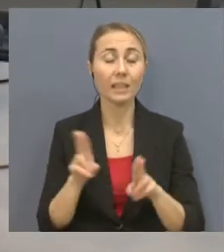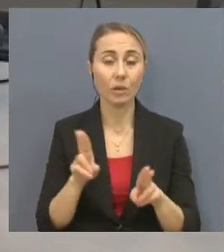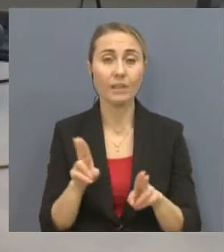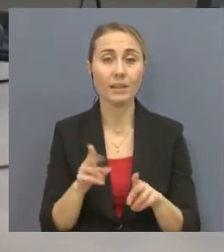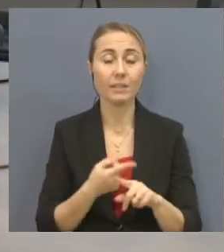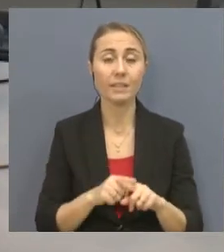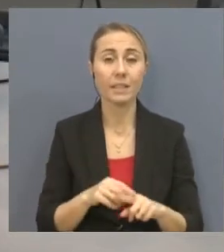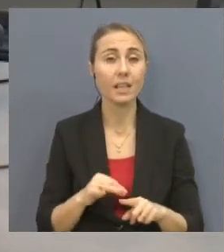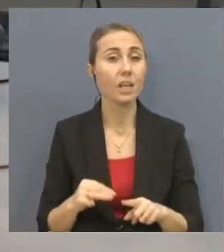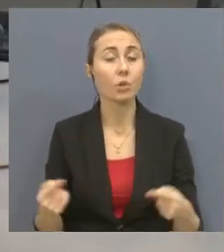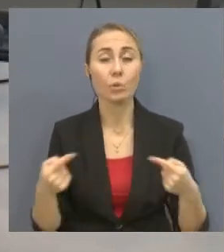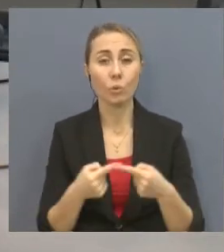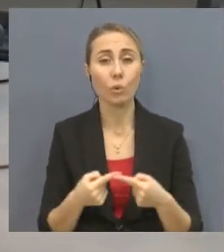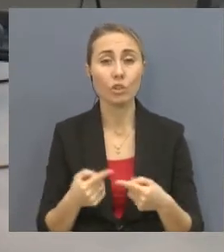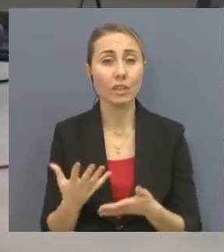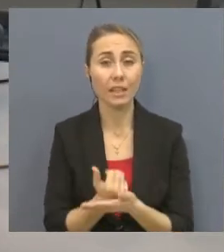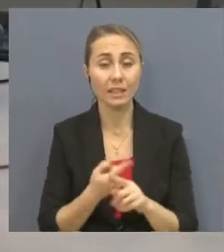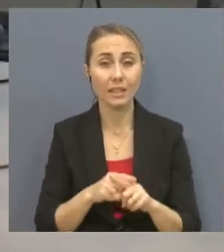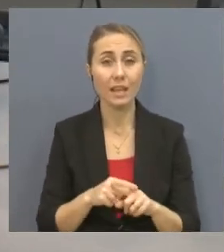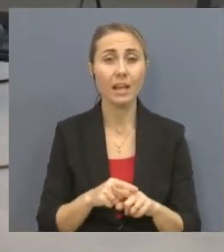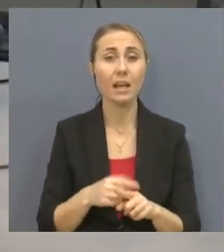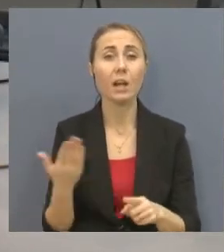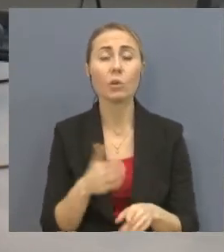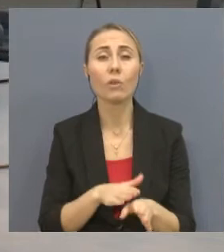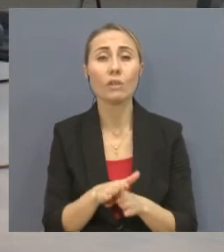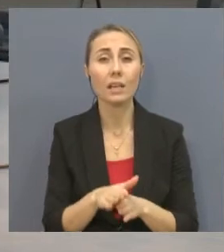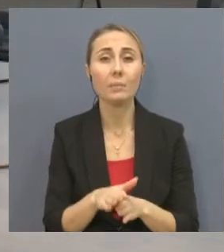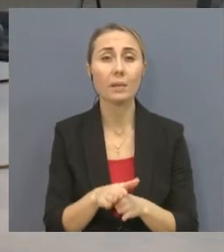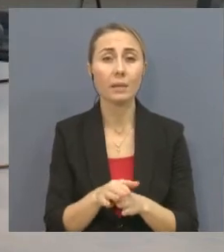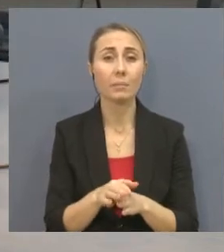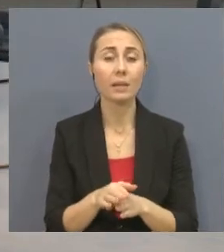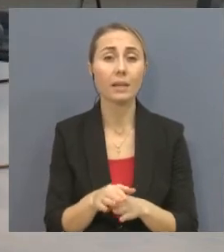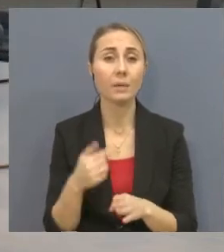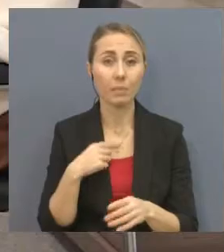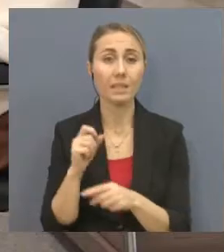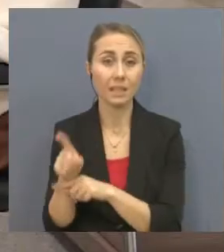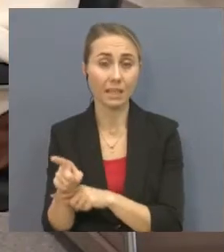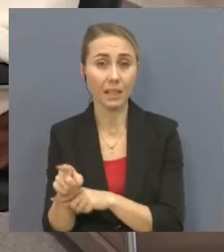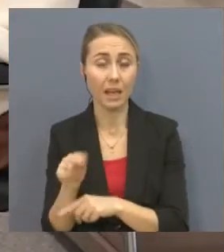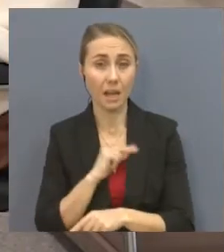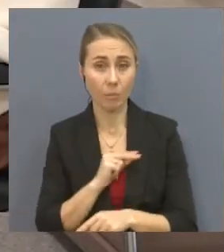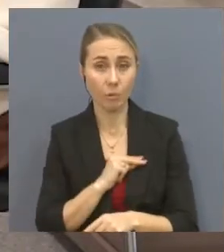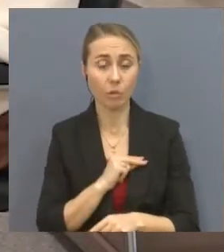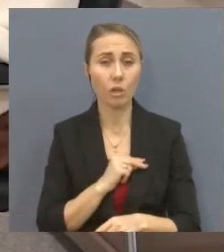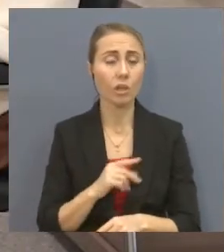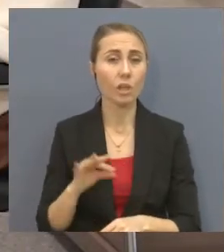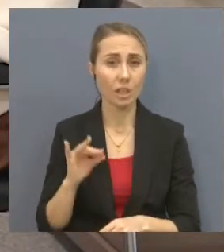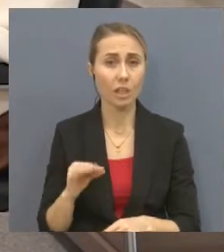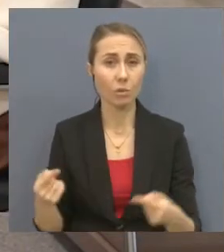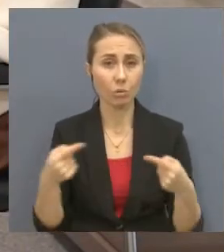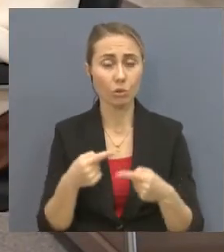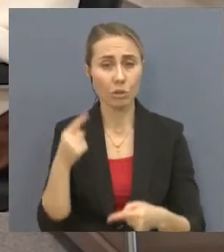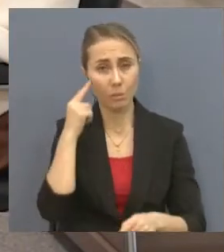и четко определять то объем работы которые выполнили подрядной организации и четко понимать какой статус